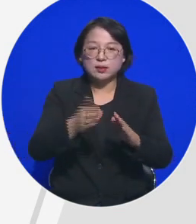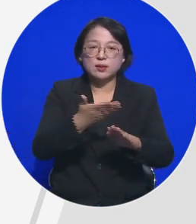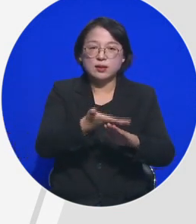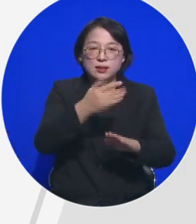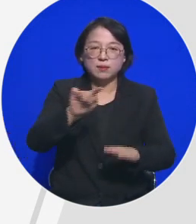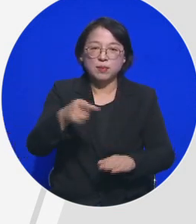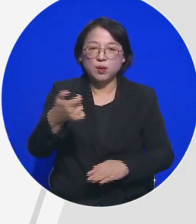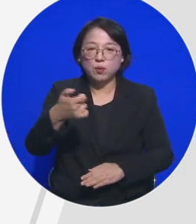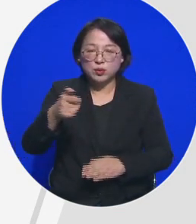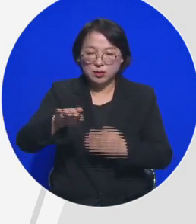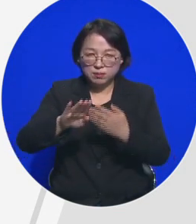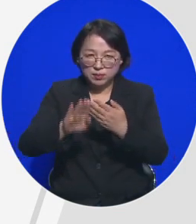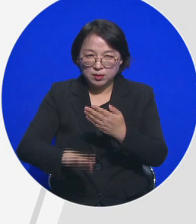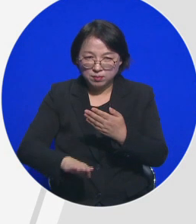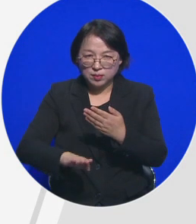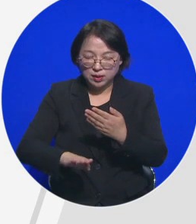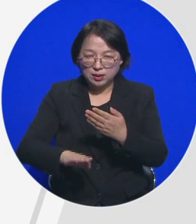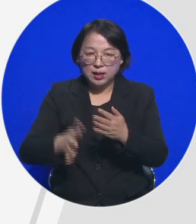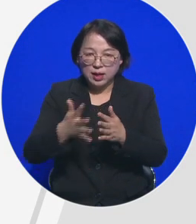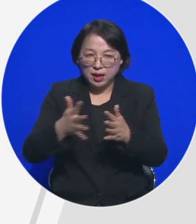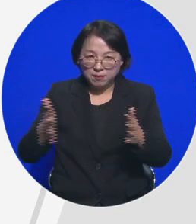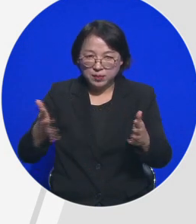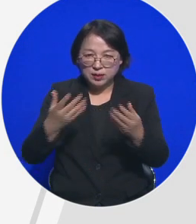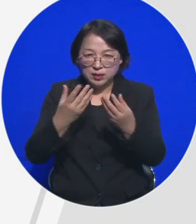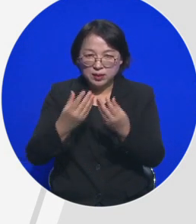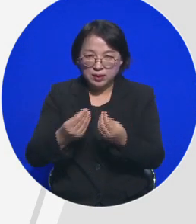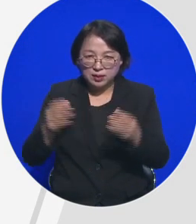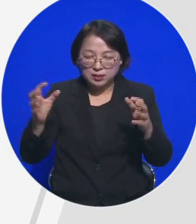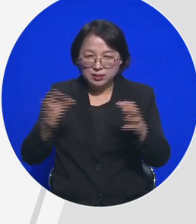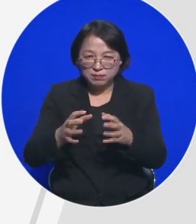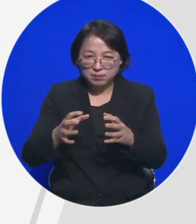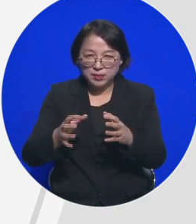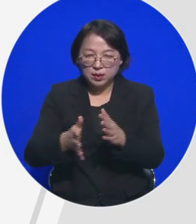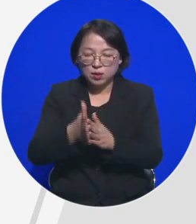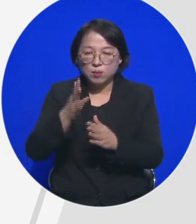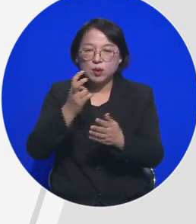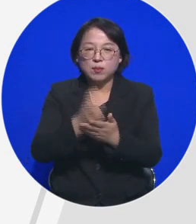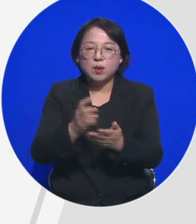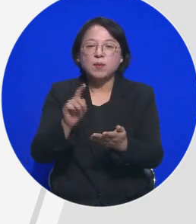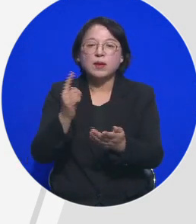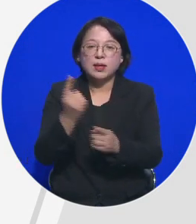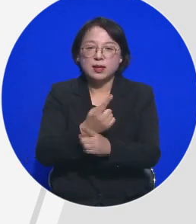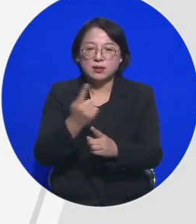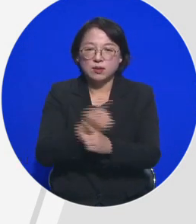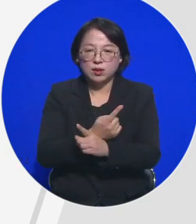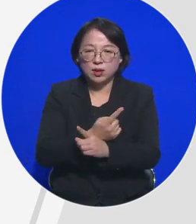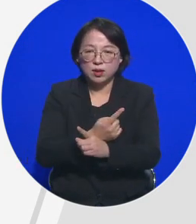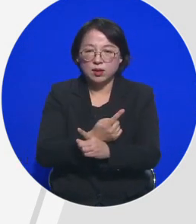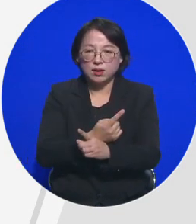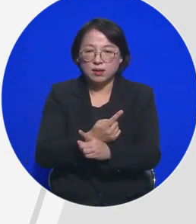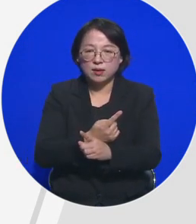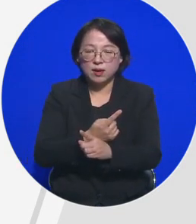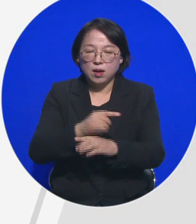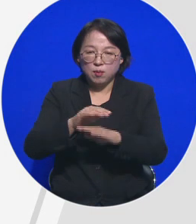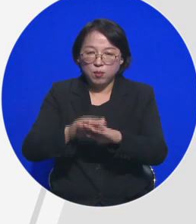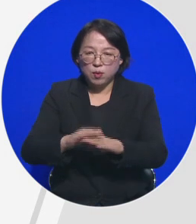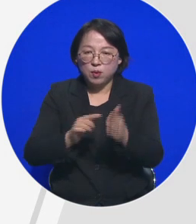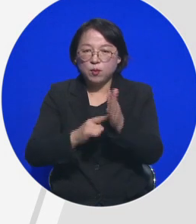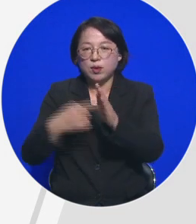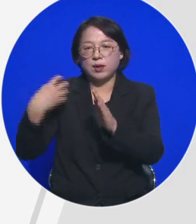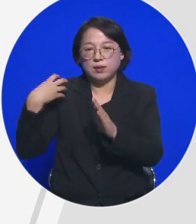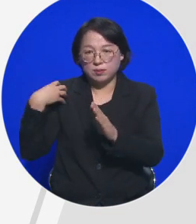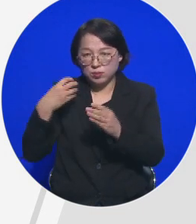150가구 미만 공동주택의 경우 집합건물법을 개정해 세계 장부 작성과 보관 공개의무를